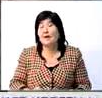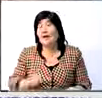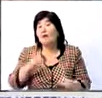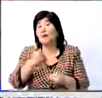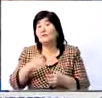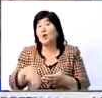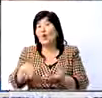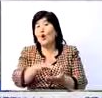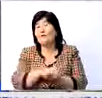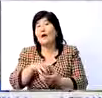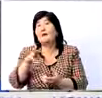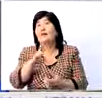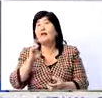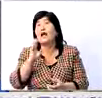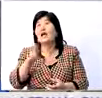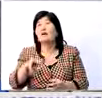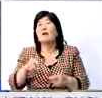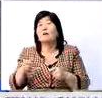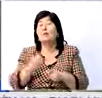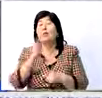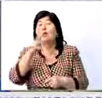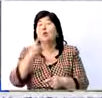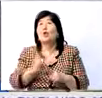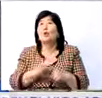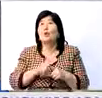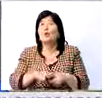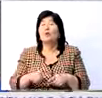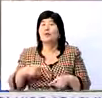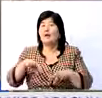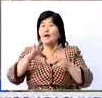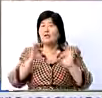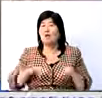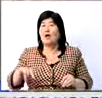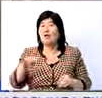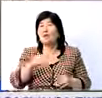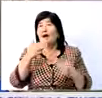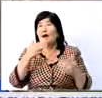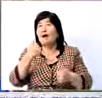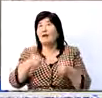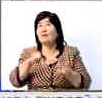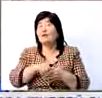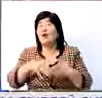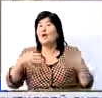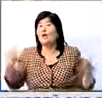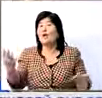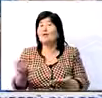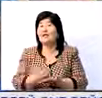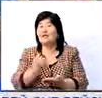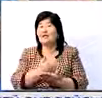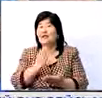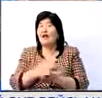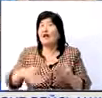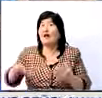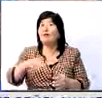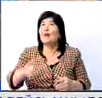Негізі бұл федерацияны Медет Кәрім басқарып келгенде ол үш жылда өңірдің боскілем шеберлері республикалық халықаралық сайыстардан толайым жетістіктерге қол жеткізіп,